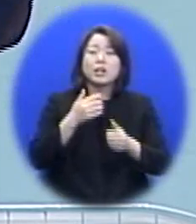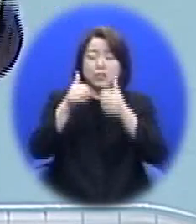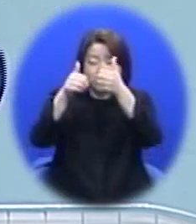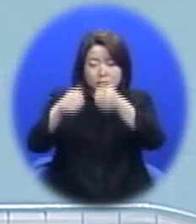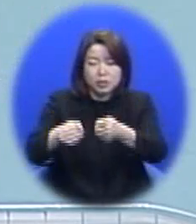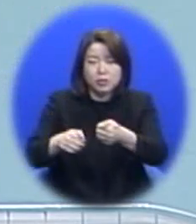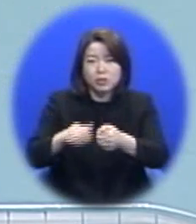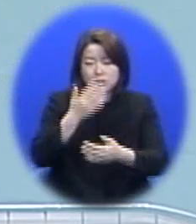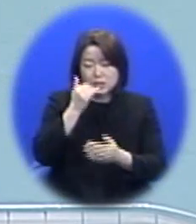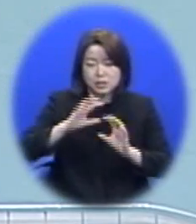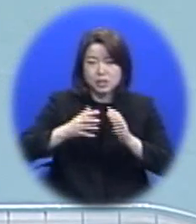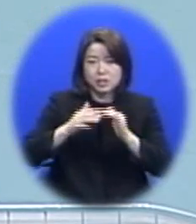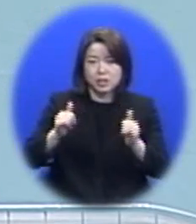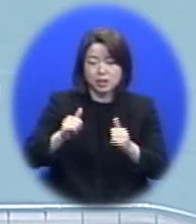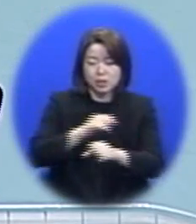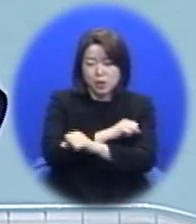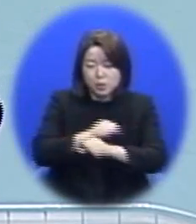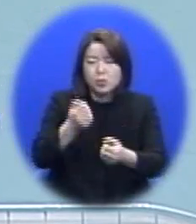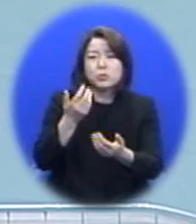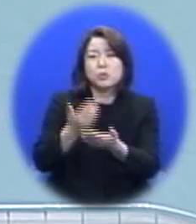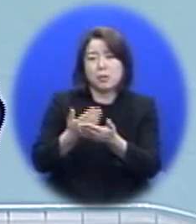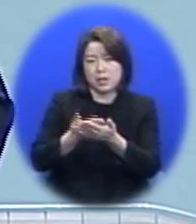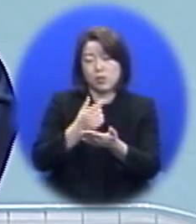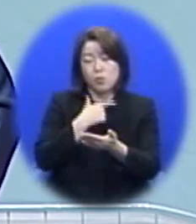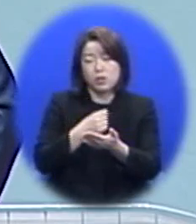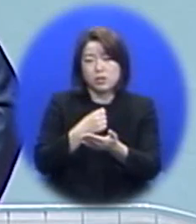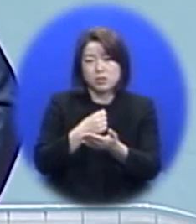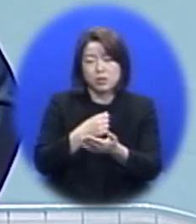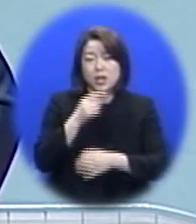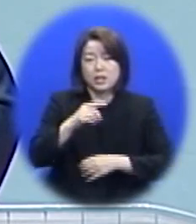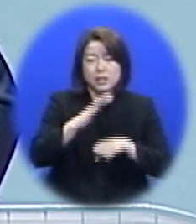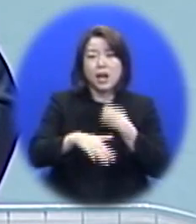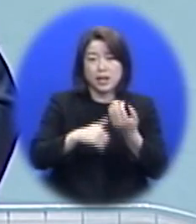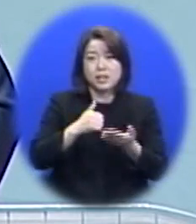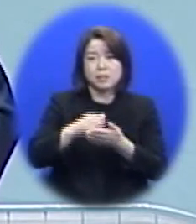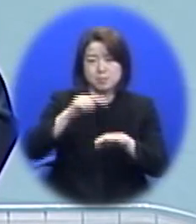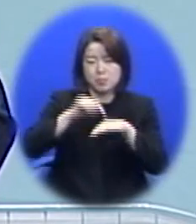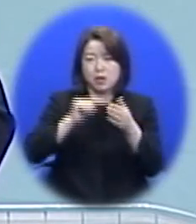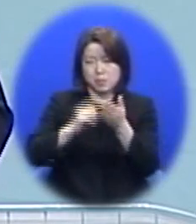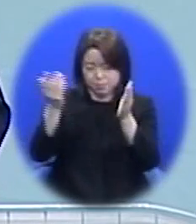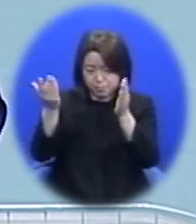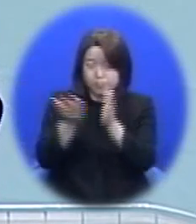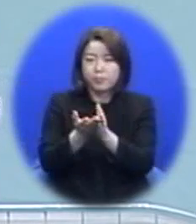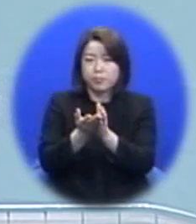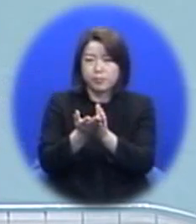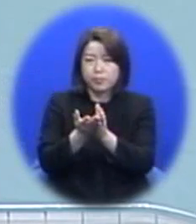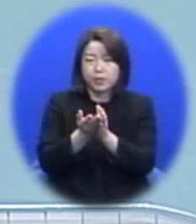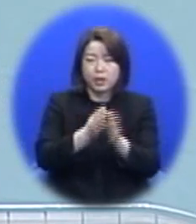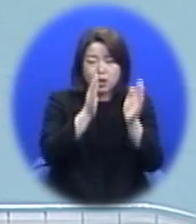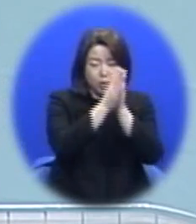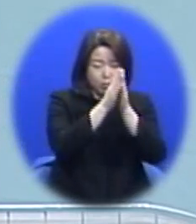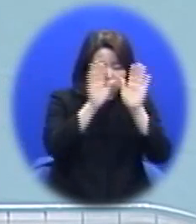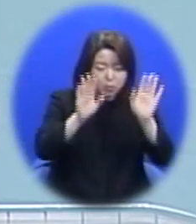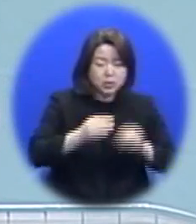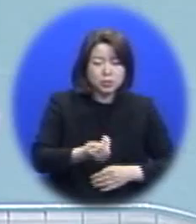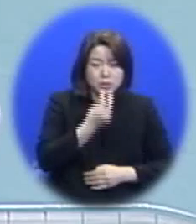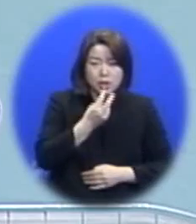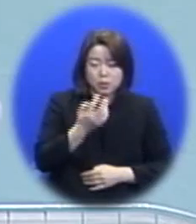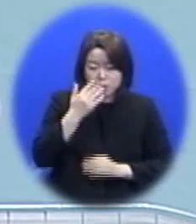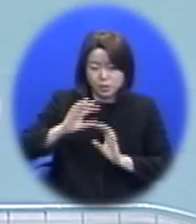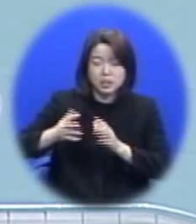용서받기를 구했습니다. 그게 하나님의 마음에 들었죠. 모세도 살았고 이스라엘 백성들도 살았습니다.